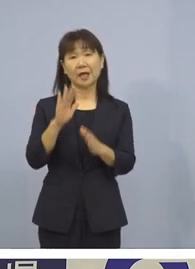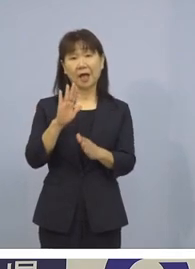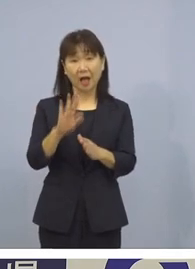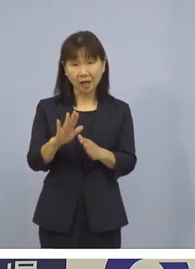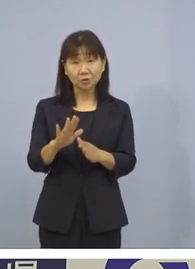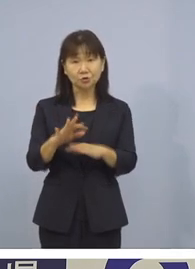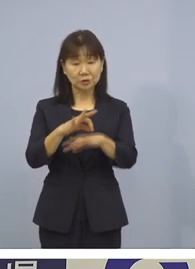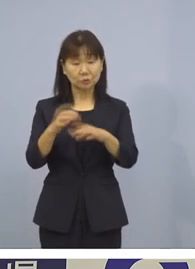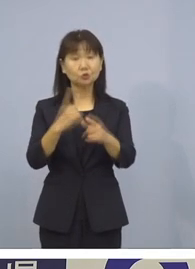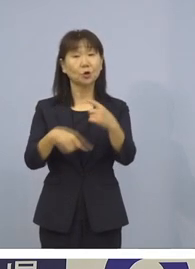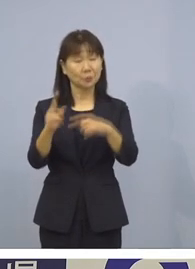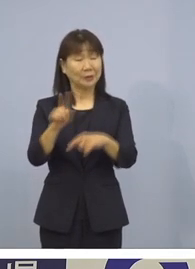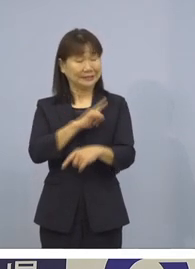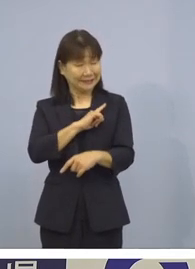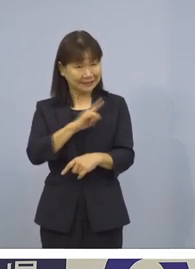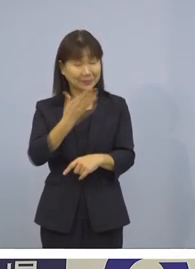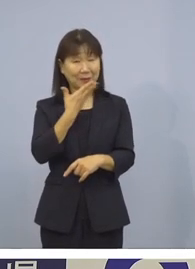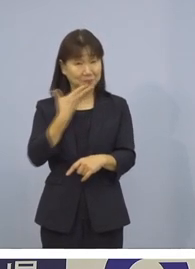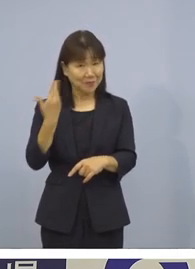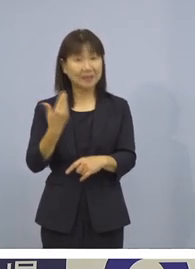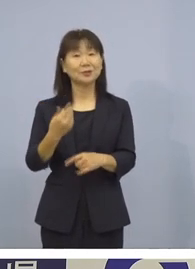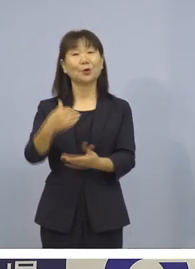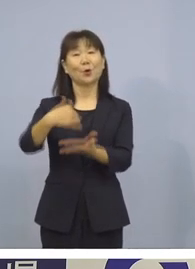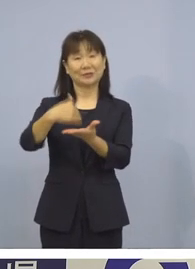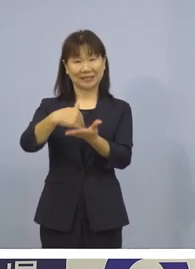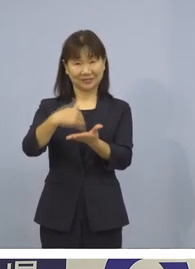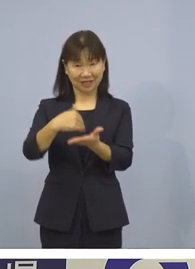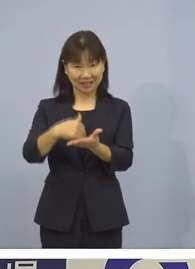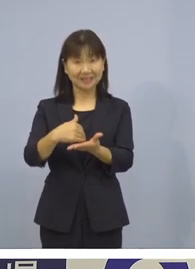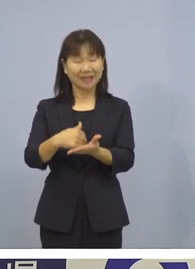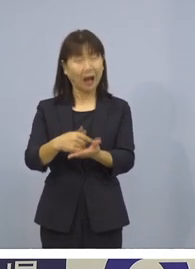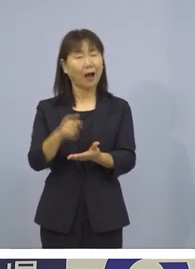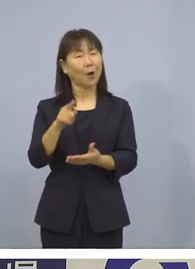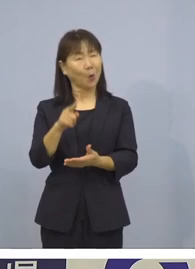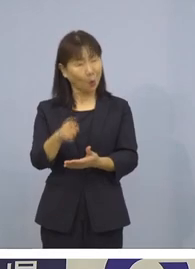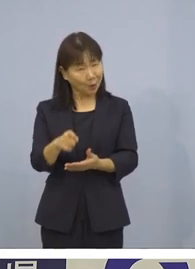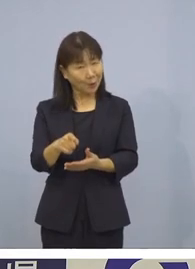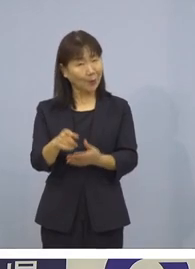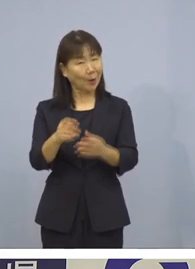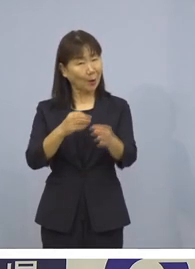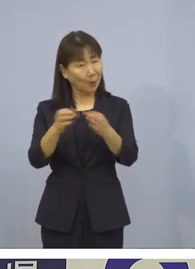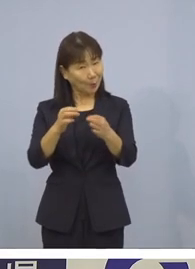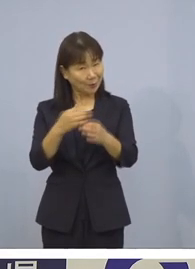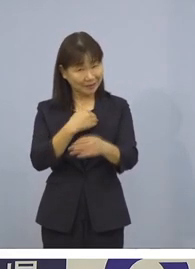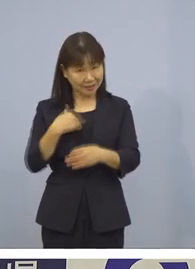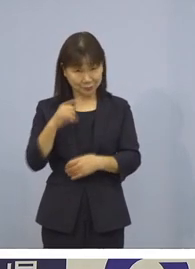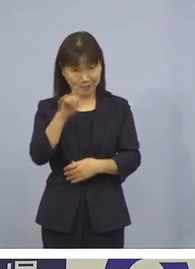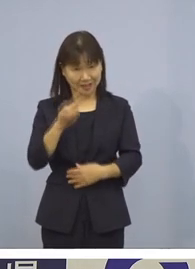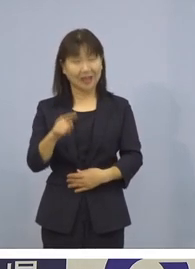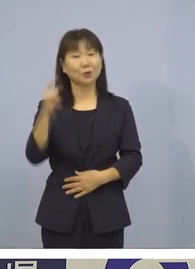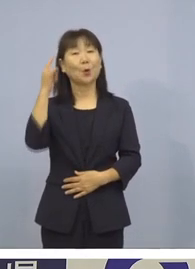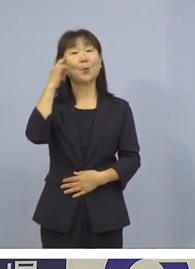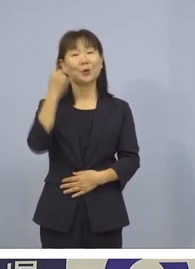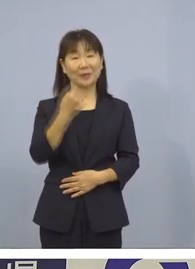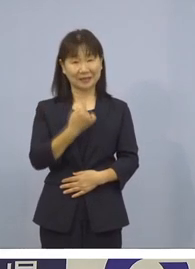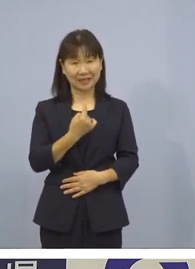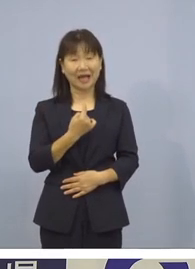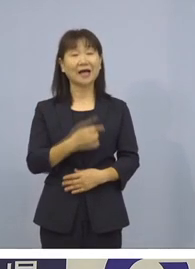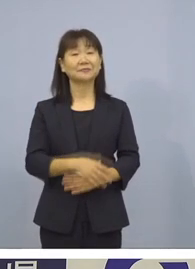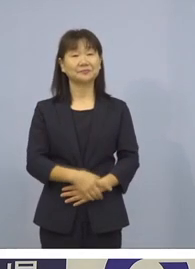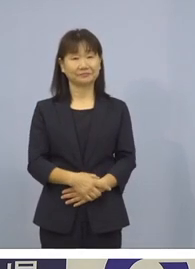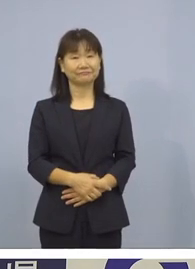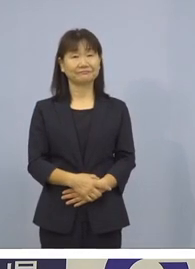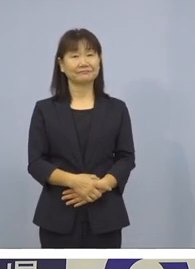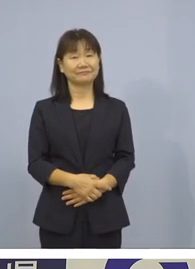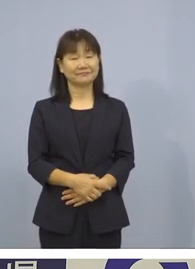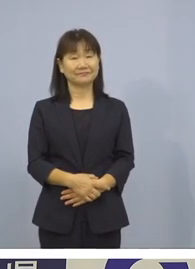一番うまいみたいなことを言ってくださって、あこれはなかなか勝機があるななんていうふうに思いましたし、